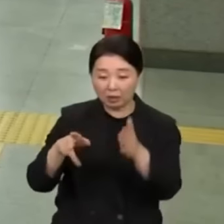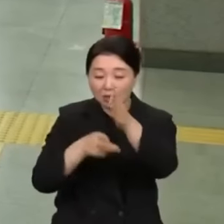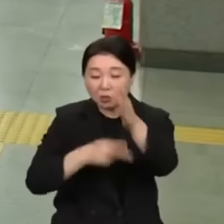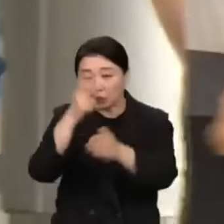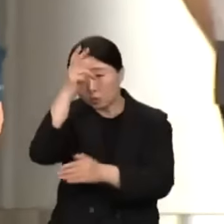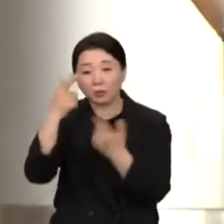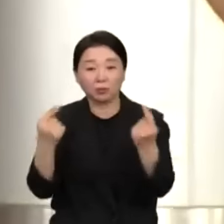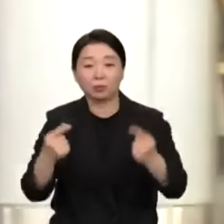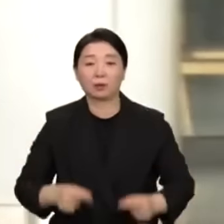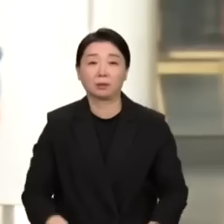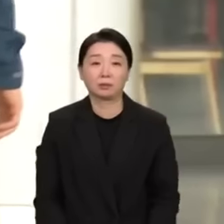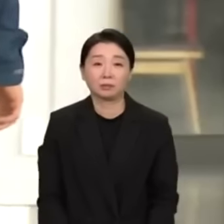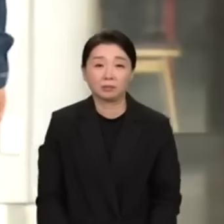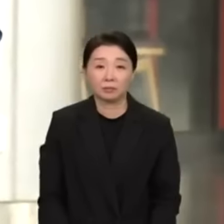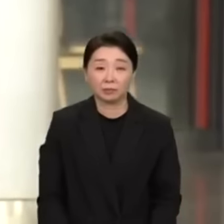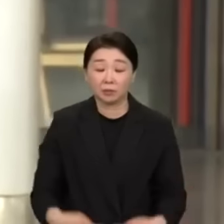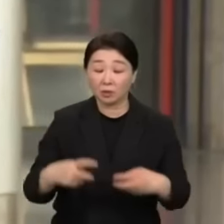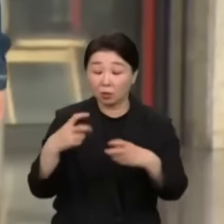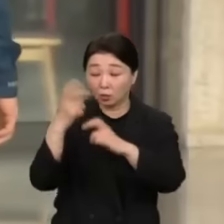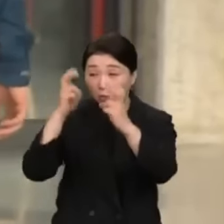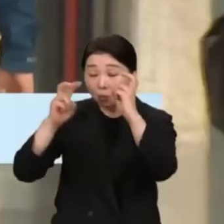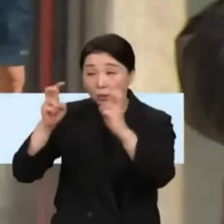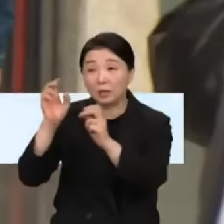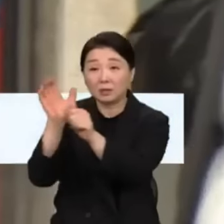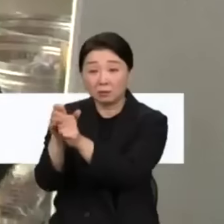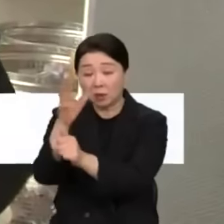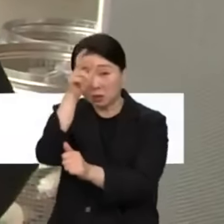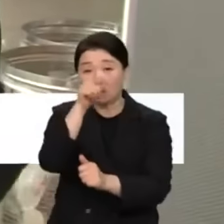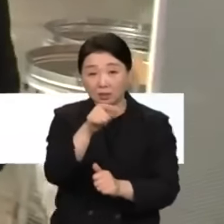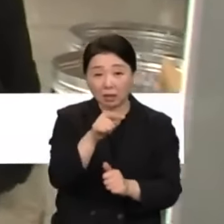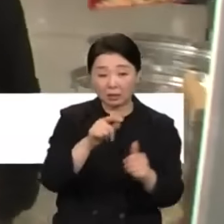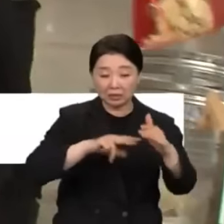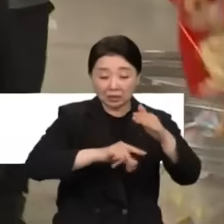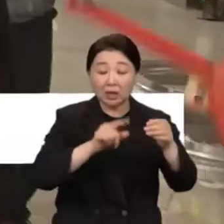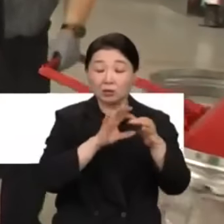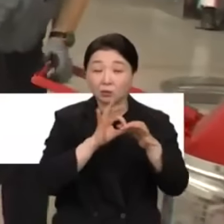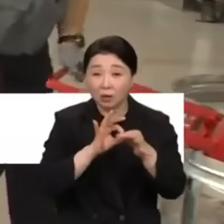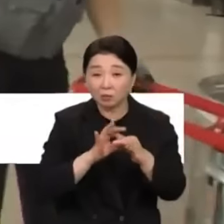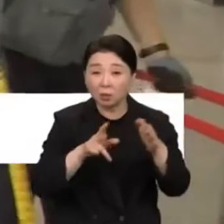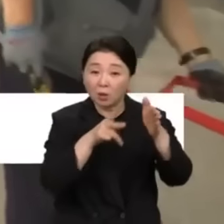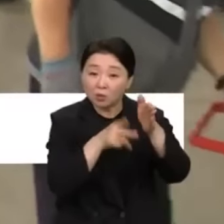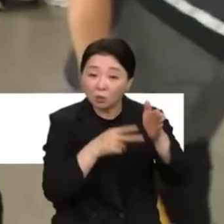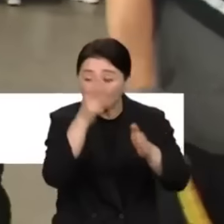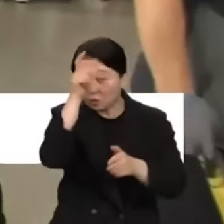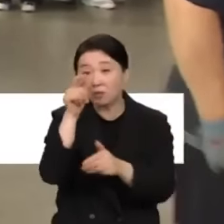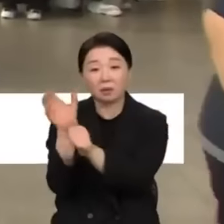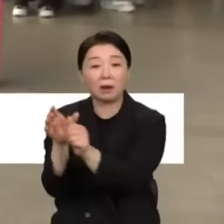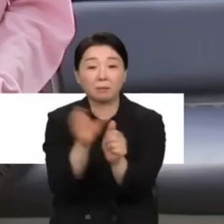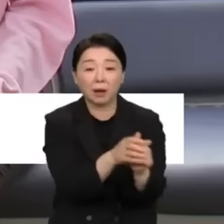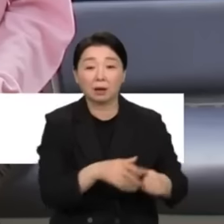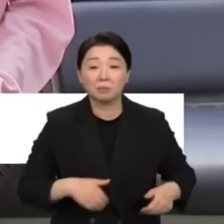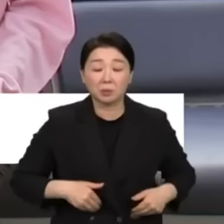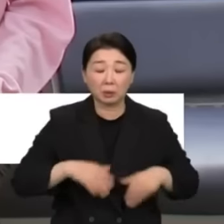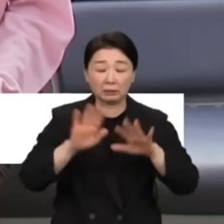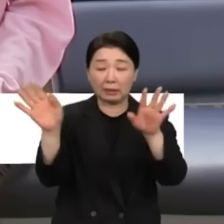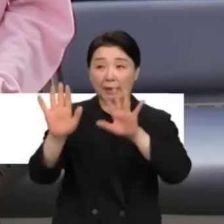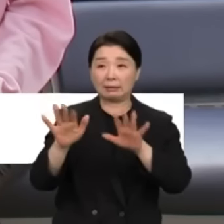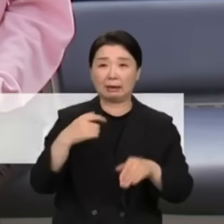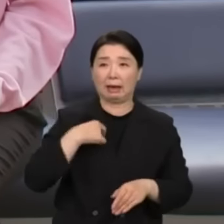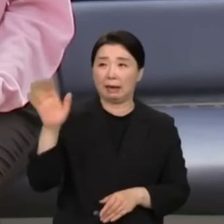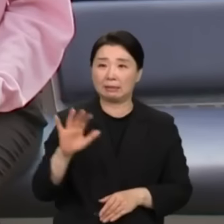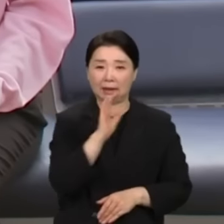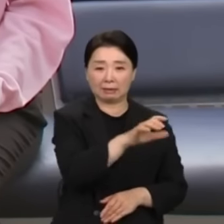마찬가지였습니다. 교통공사 구역이면 경찰이, 코레일 구역이면 철도경찰이 맡아야 하는데 서로 관할을 따지다